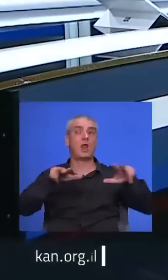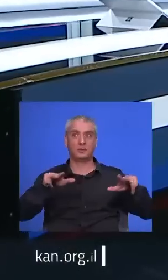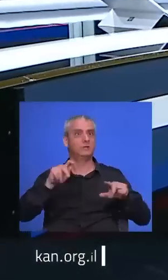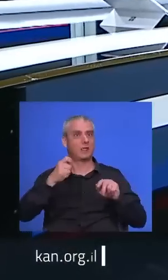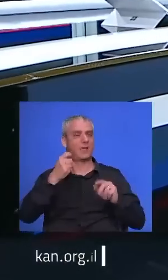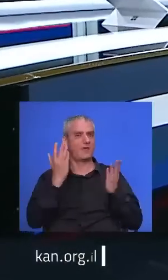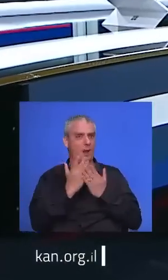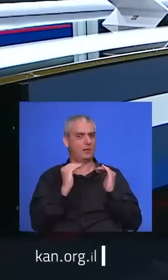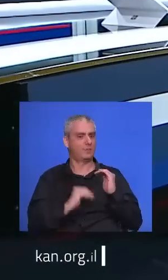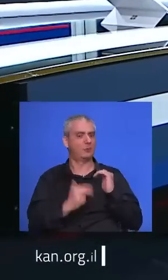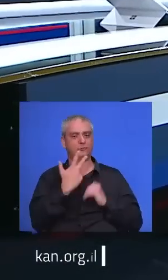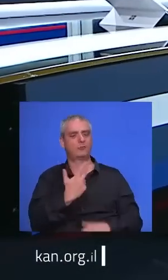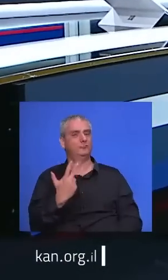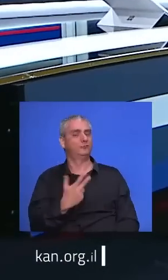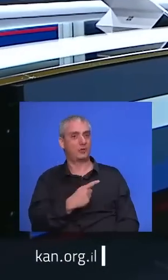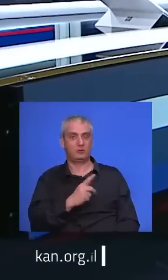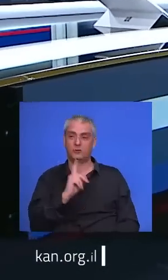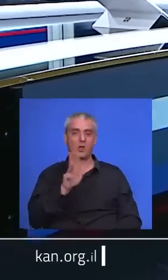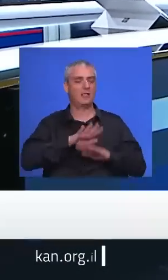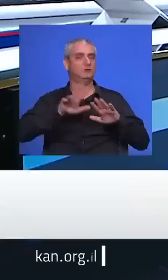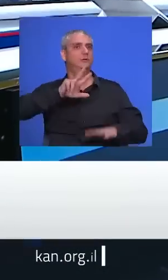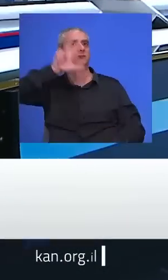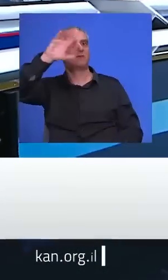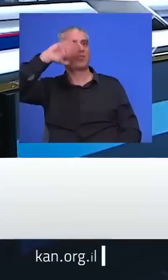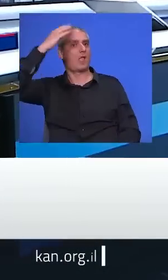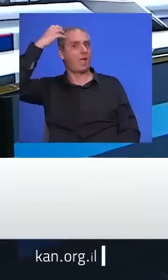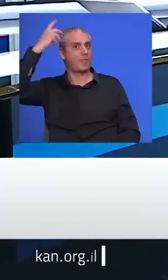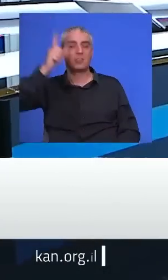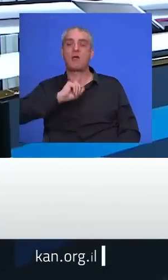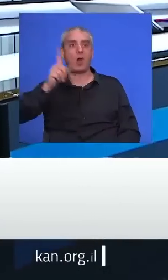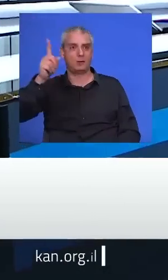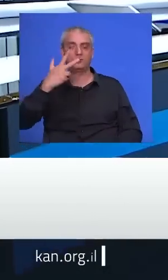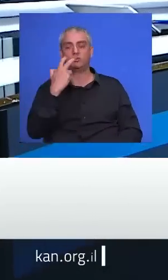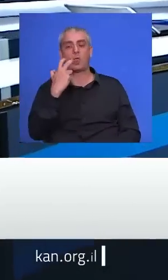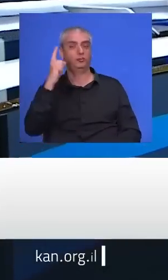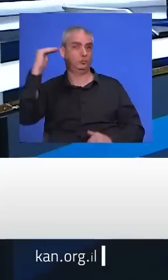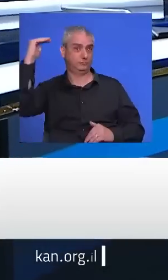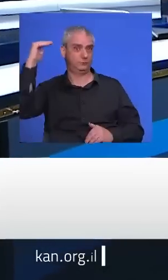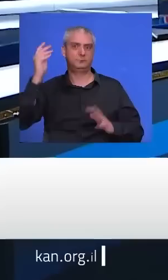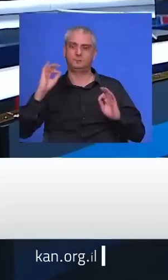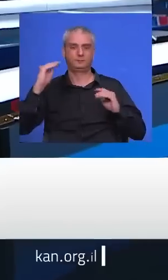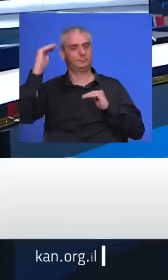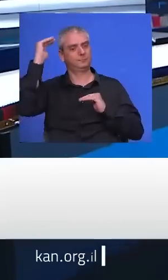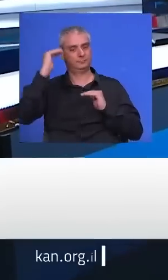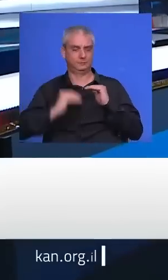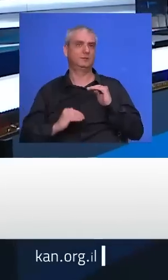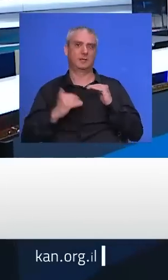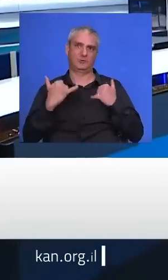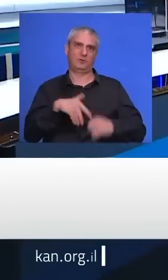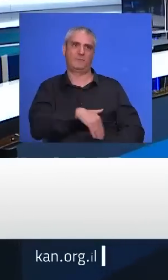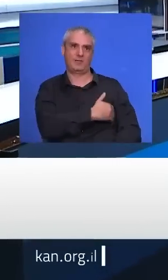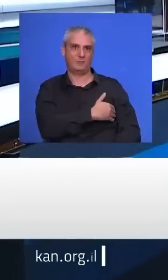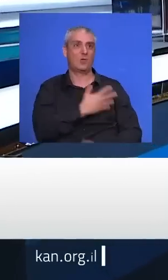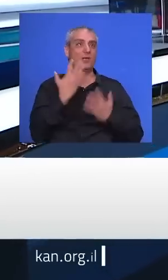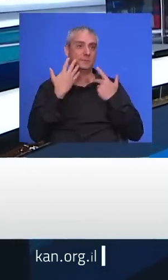באילת היה פחות, 33 מעלות. כל האזורים הצפוניים, רמת הגולן, היו רק 30 מעלות. אז באמת ירידה ניכרת בטמפרטורות, מזג